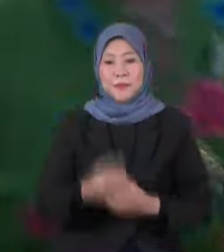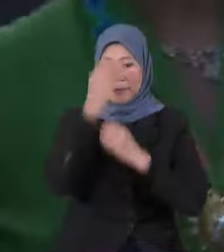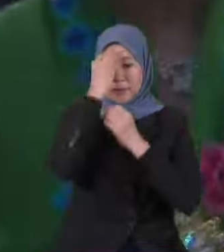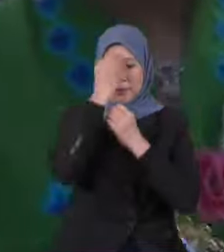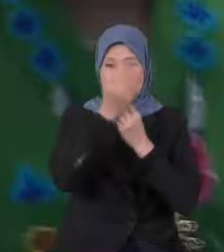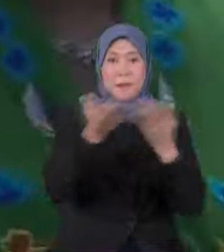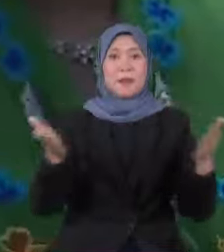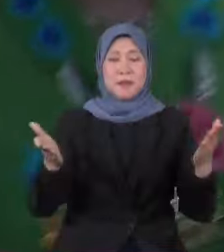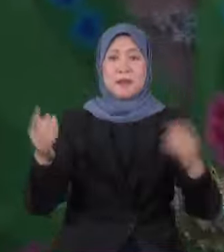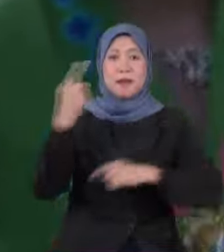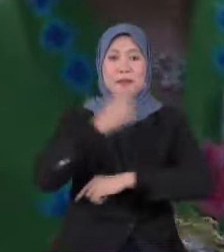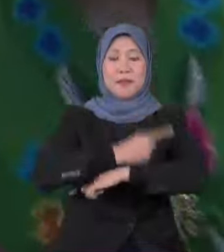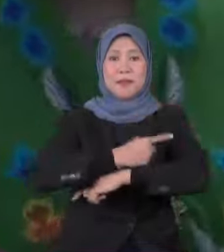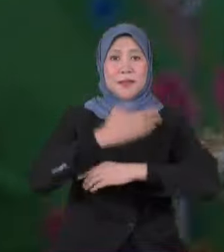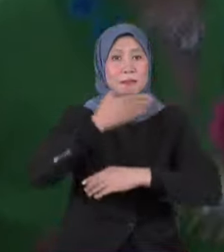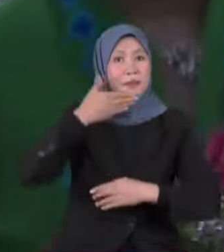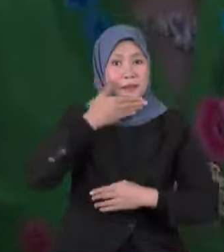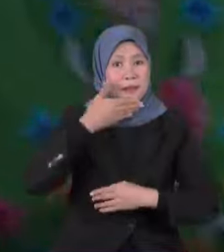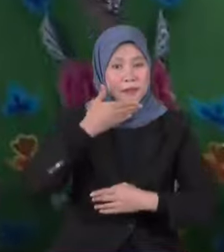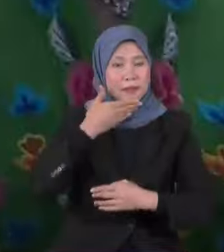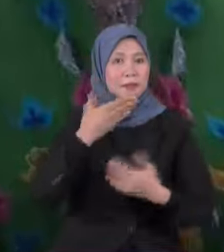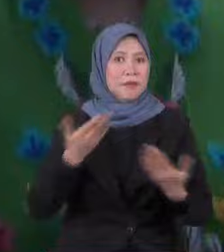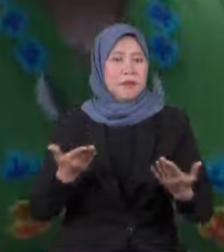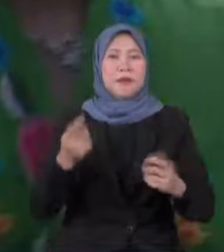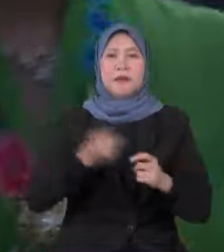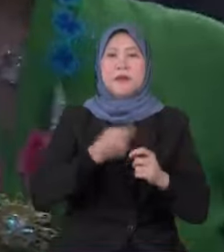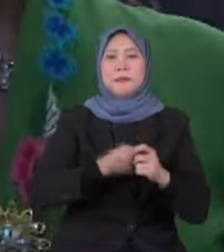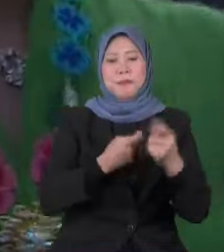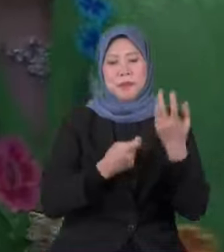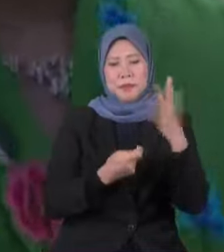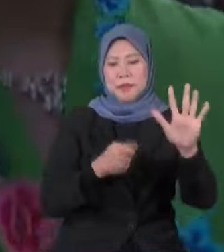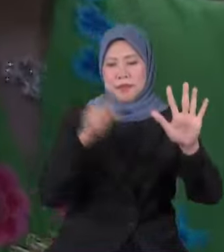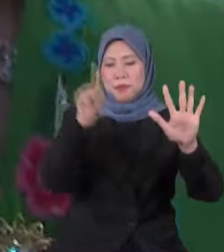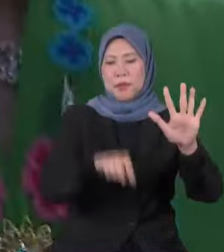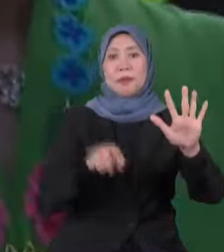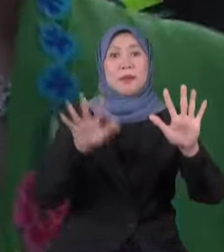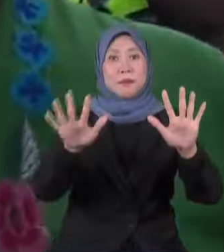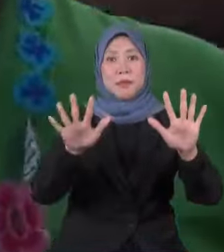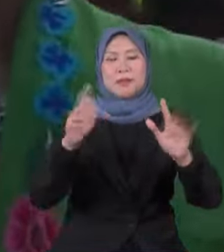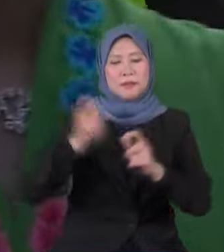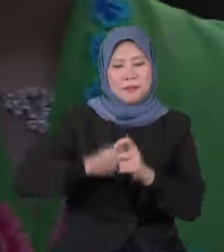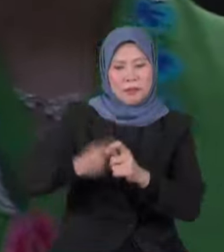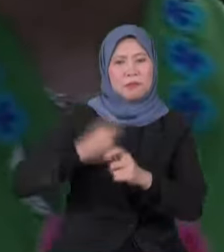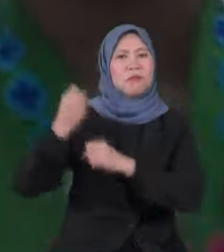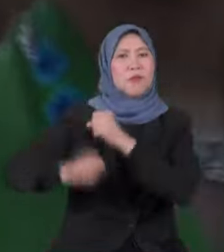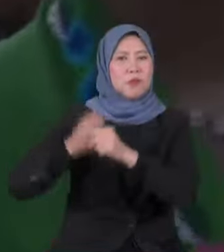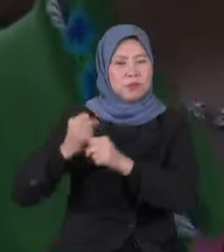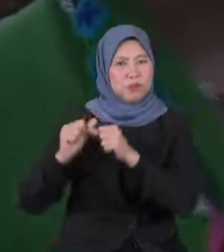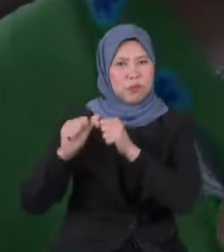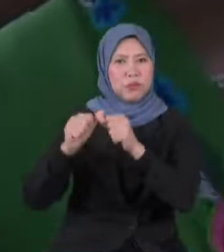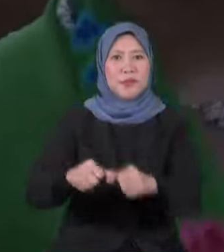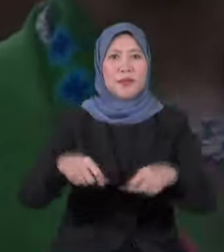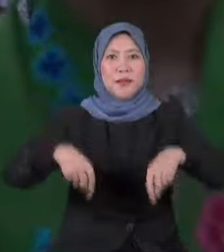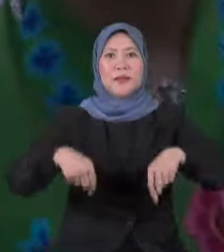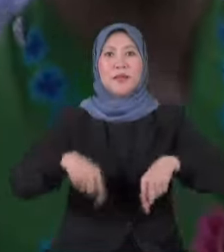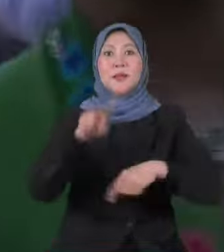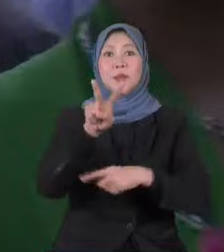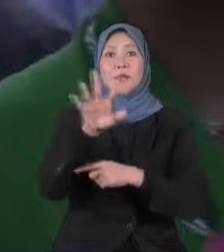anda, Hari Belia Negara diraikan setiap 15 Mei setiap tahun. Dan pada hari ini, iaitu